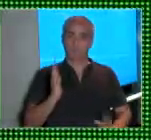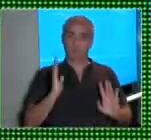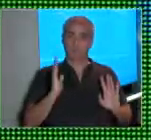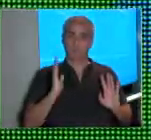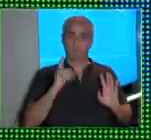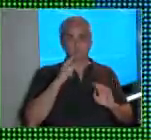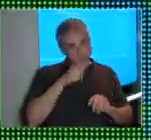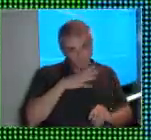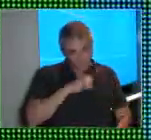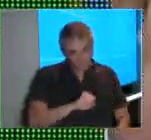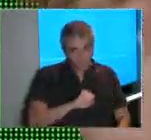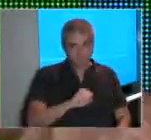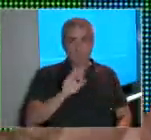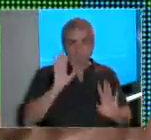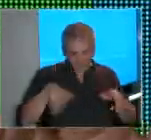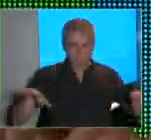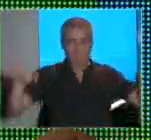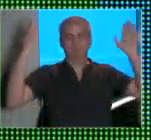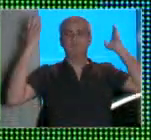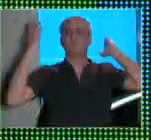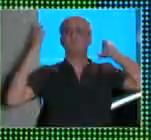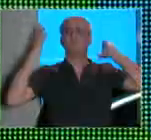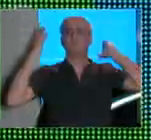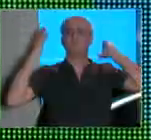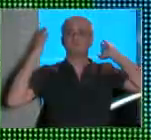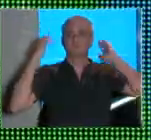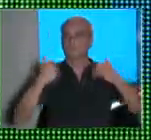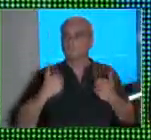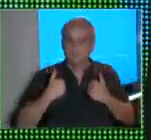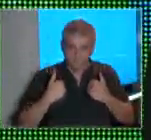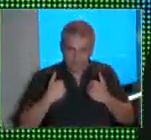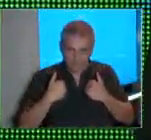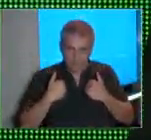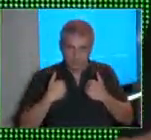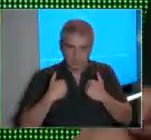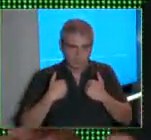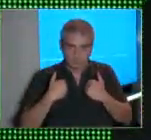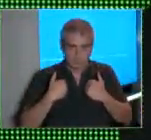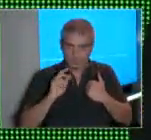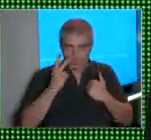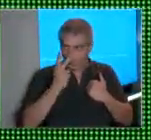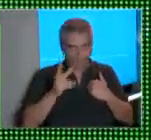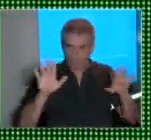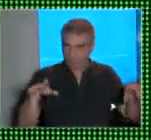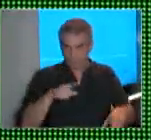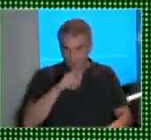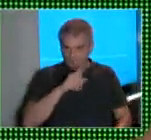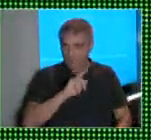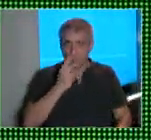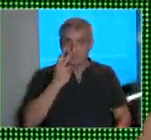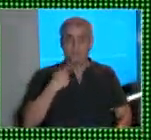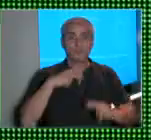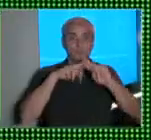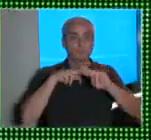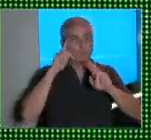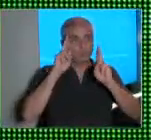טערת. זו העז, גם אם היא אפה. אנחנו לא ראינו את העוף, אנחנו